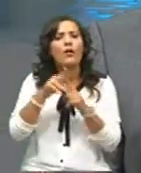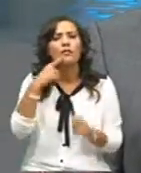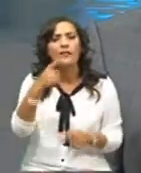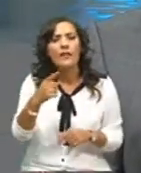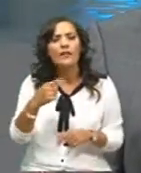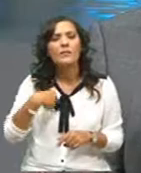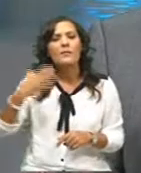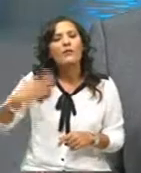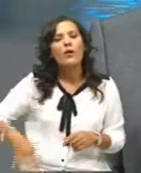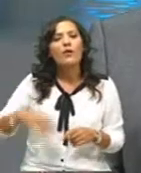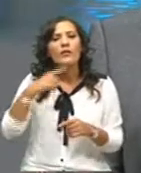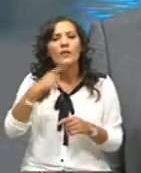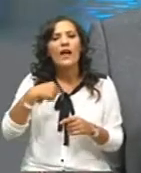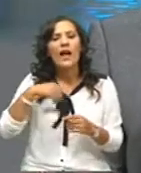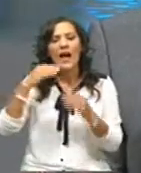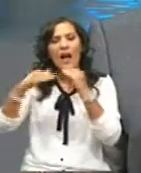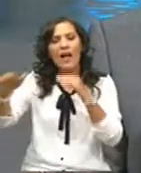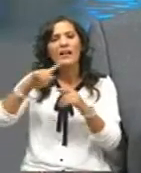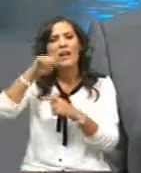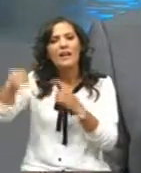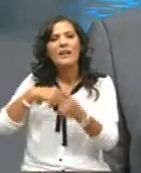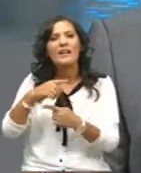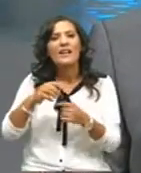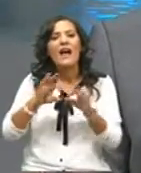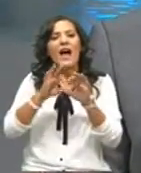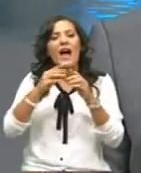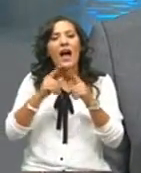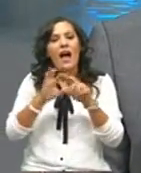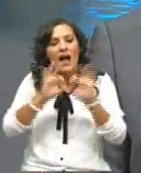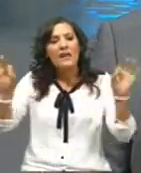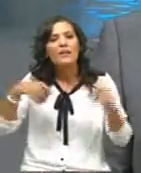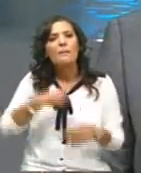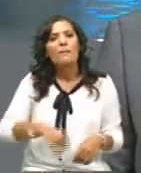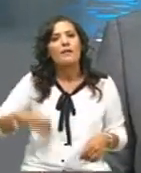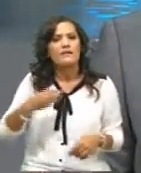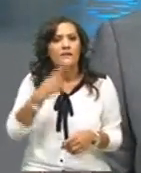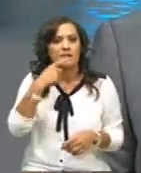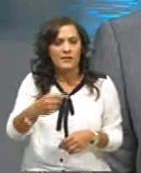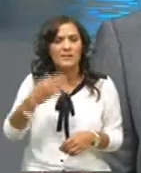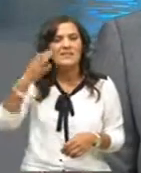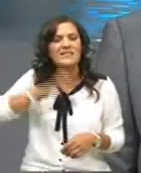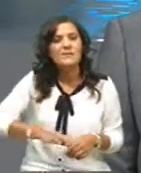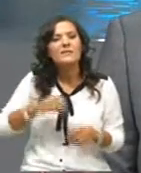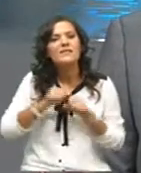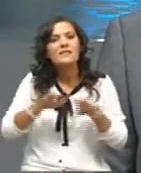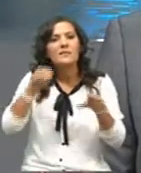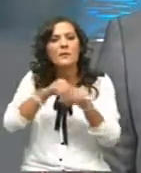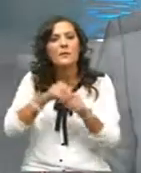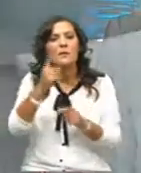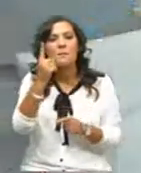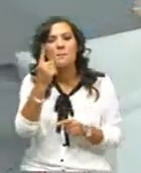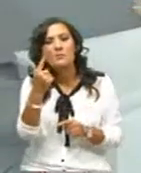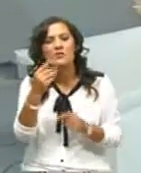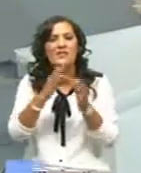dediğimiz organ halk arasında türkçemizde kalın bağırsak dediğimiz sindirim sistemimizin son bir buçuk iki